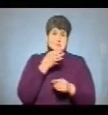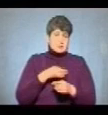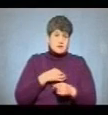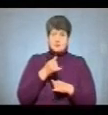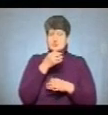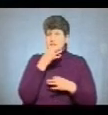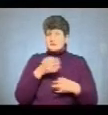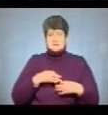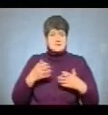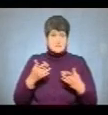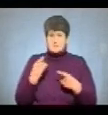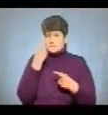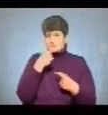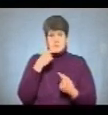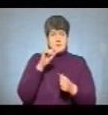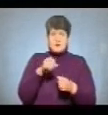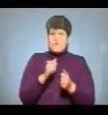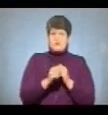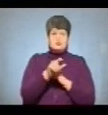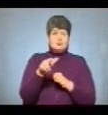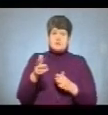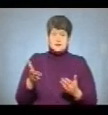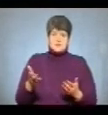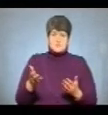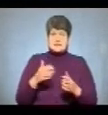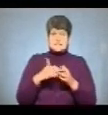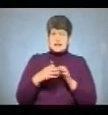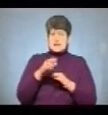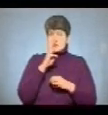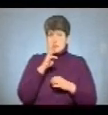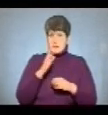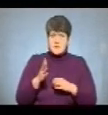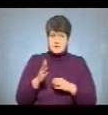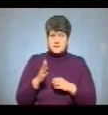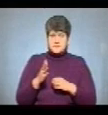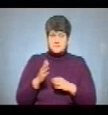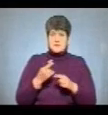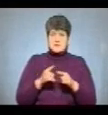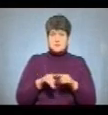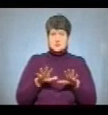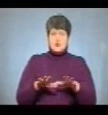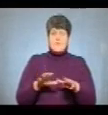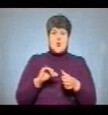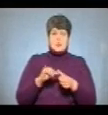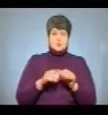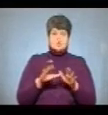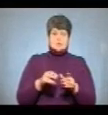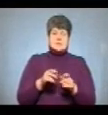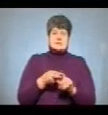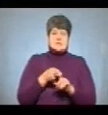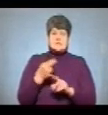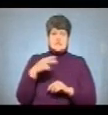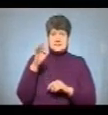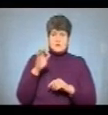відома, тому що це є справа персональної кожної людини. От середня заробітна плата, тобто це від посадового кладу буде залежати 20%